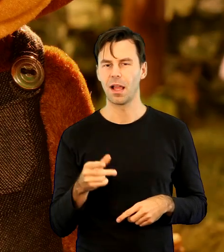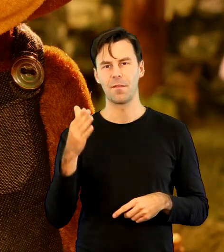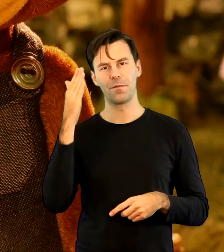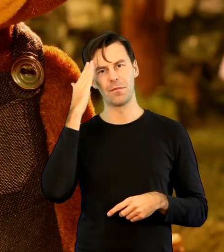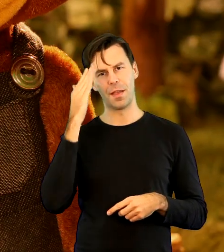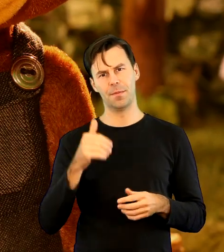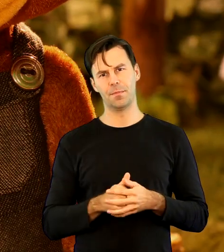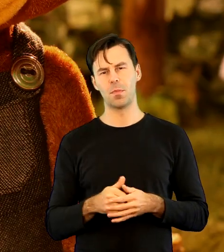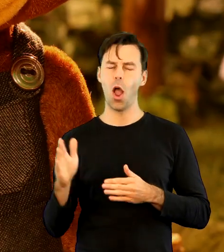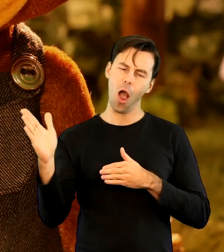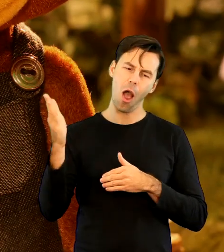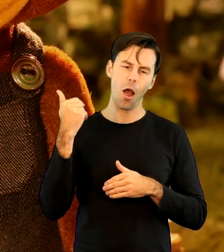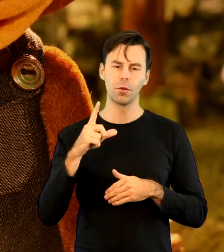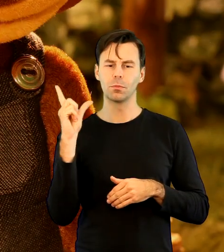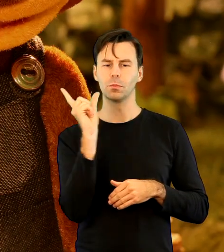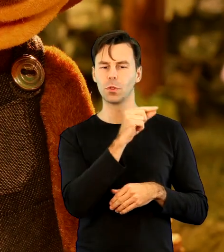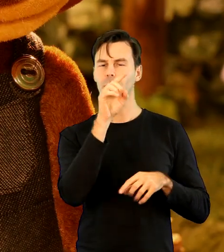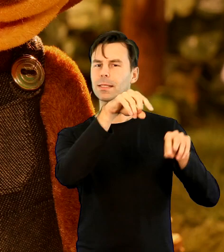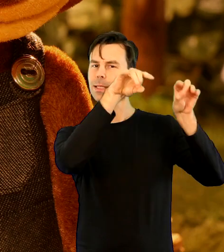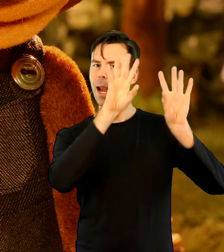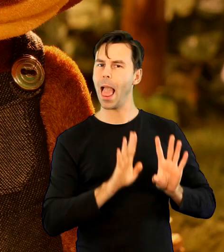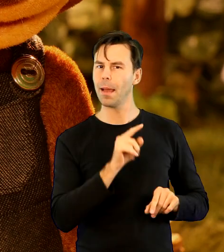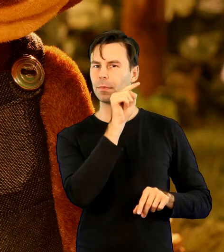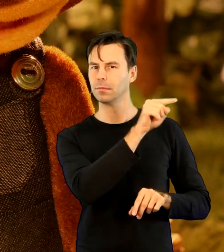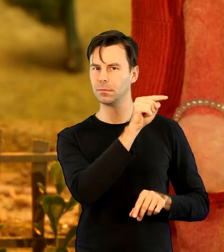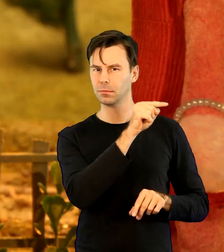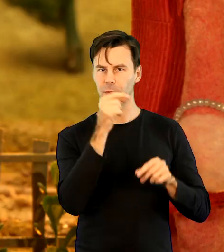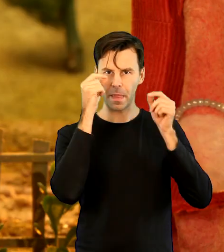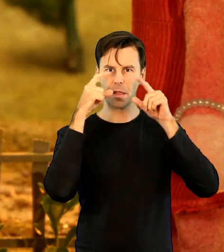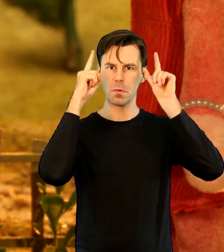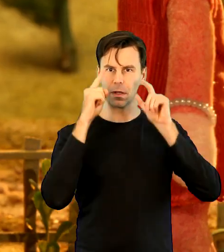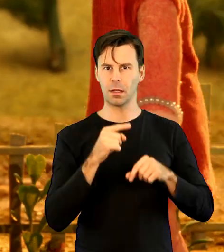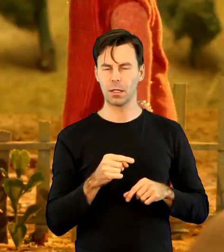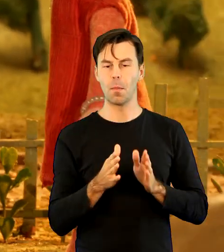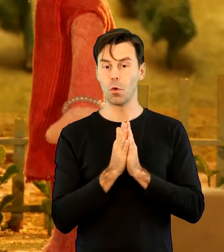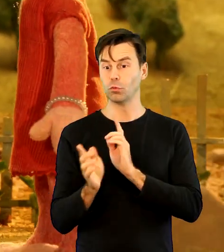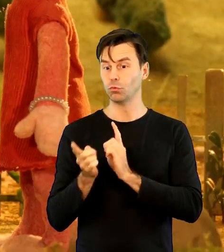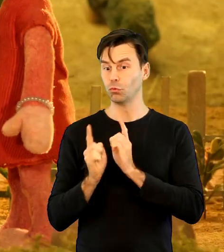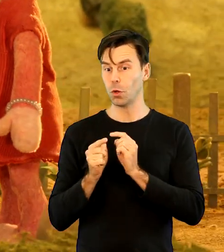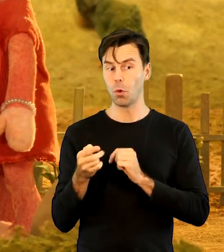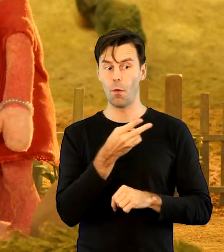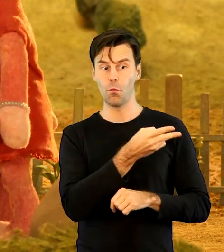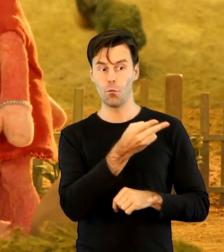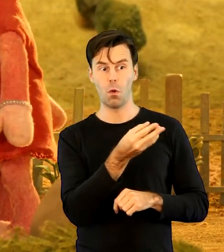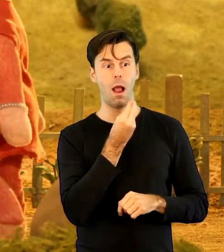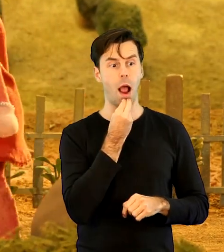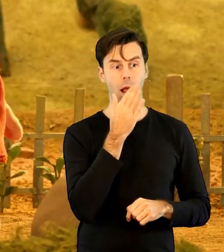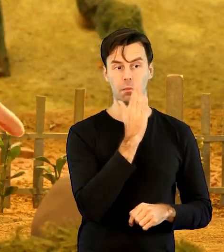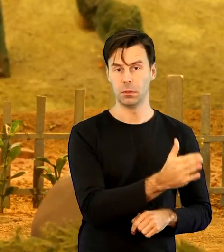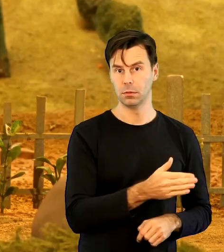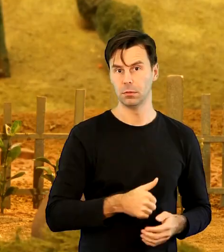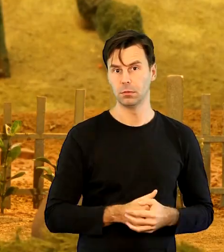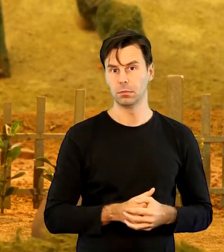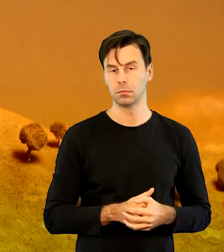jasna. Chodźmy wszyscy po niespodziankę do jego sklepu. Streszczajmy się, bo wszystko wiedzą.